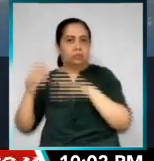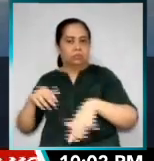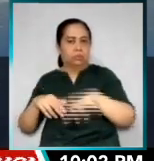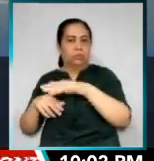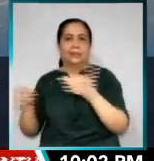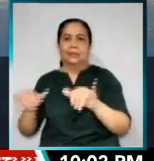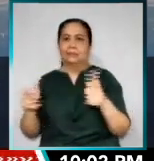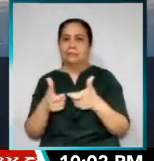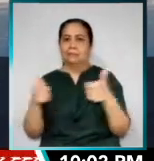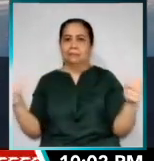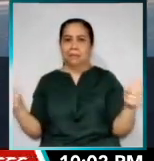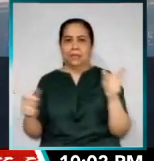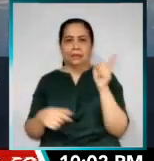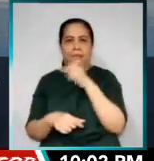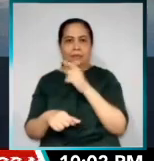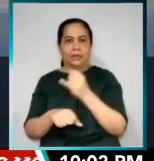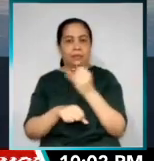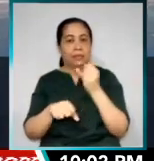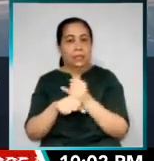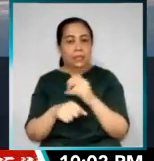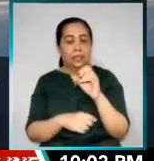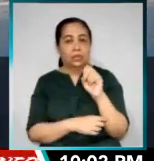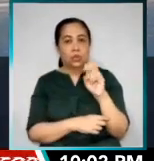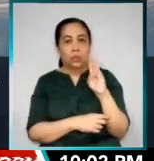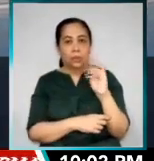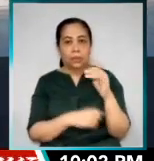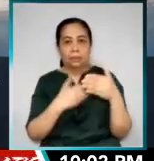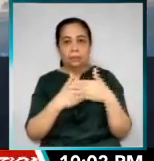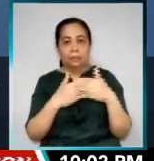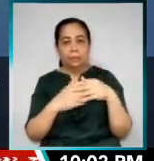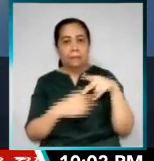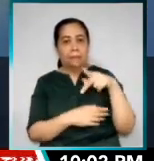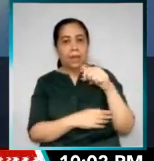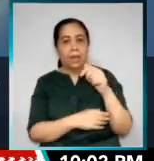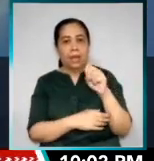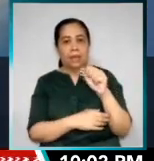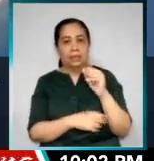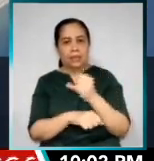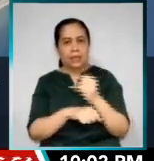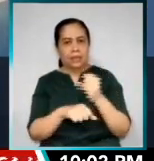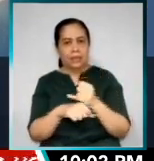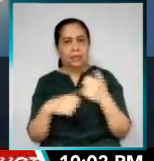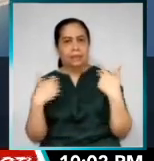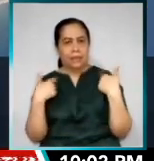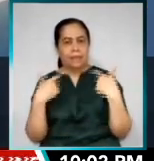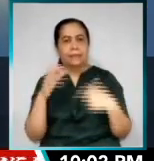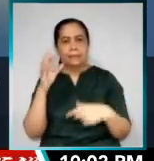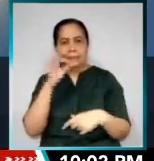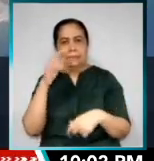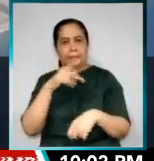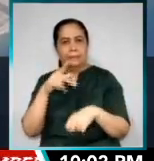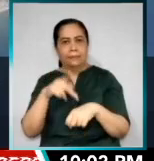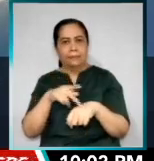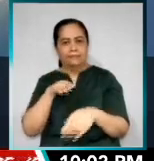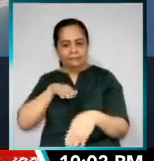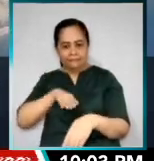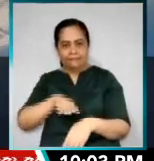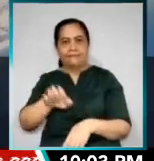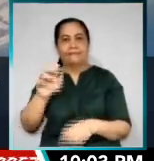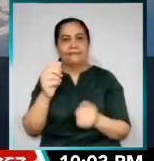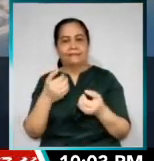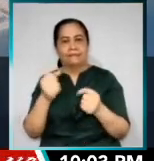mga artificial island sa Subi malapit sa Pag-asa Island kung saan meron ang Pilipinas na runway na gawa sa buhangin